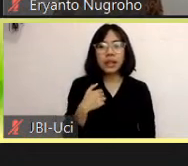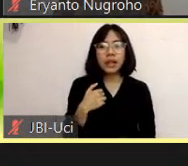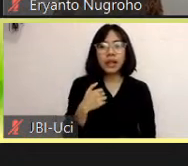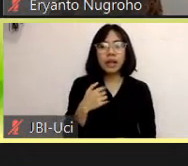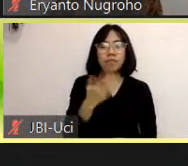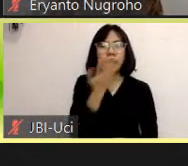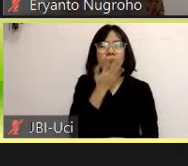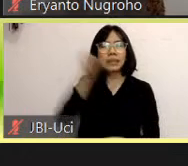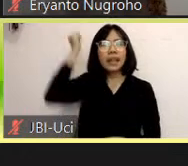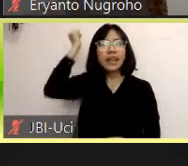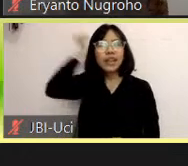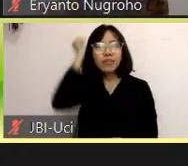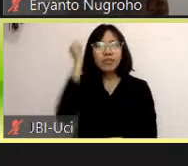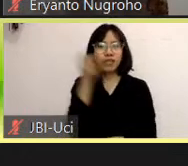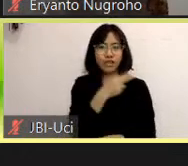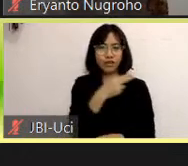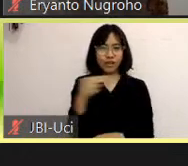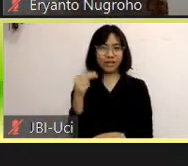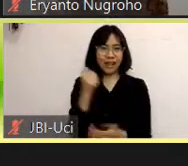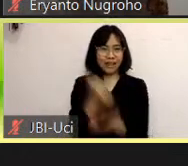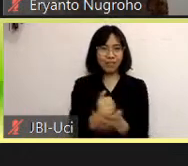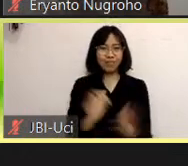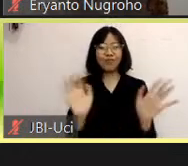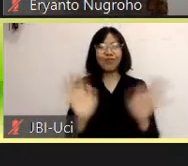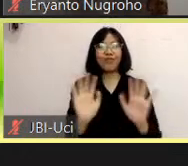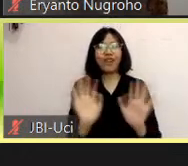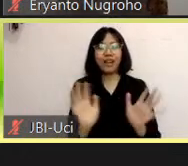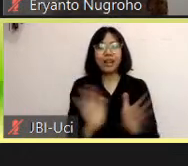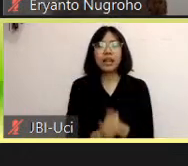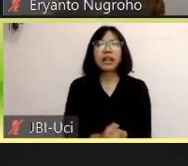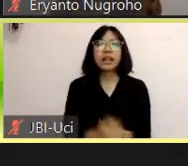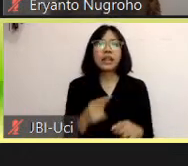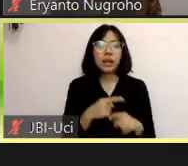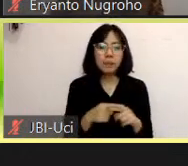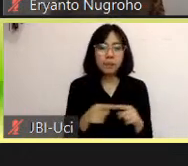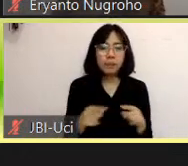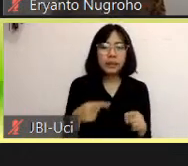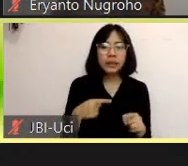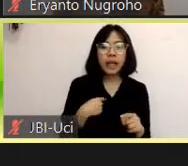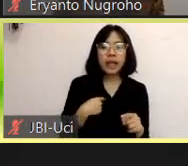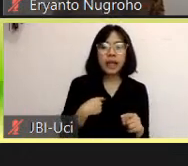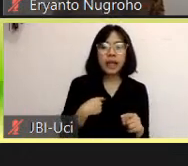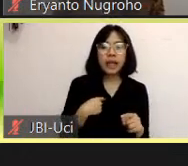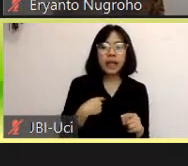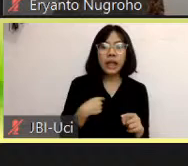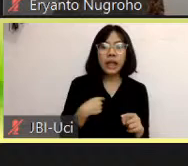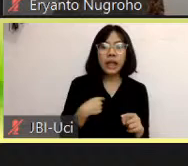saya. Dan yang kedua, saya juga ingin menarik topik ke